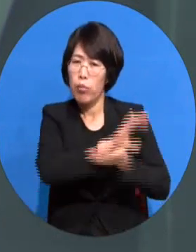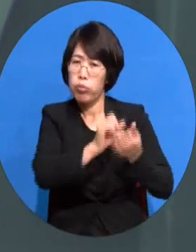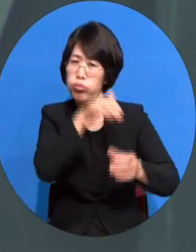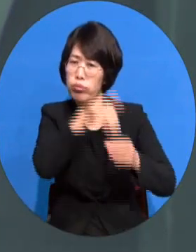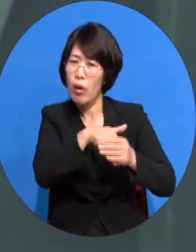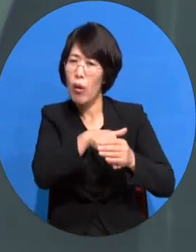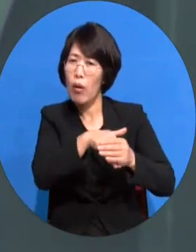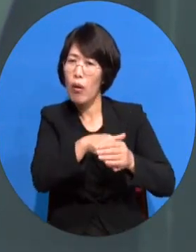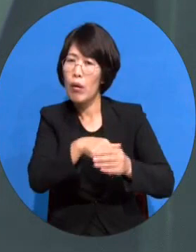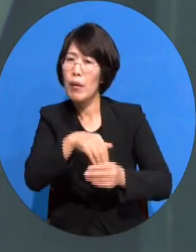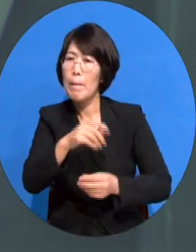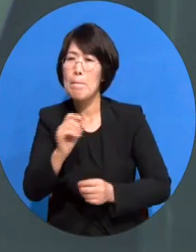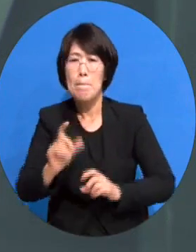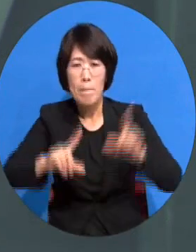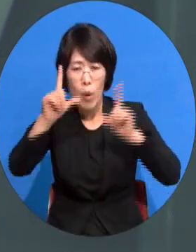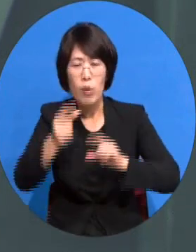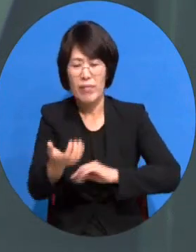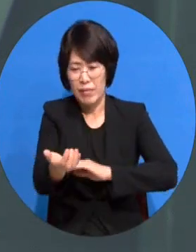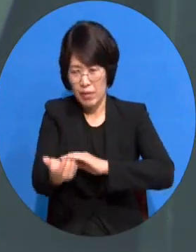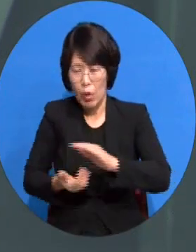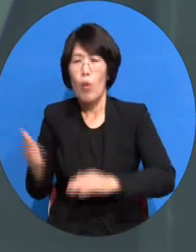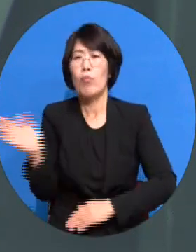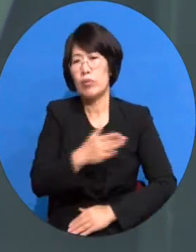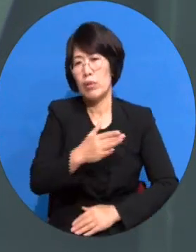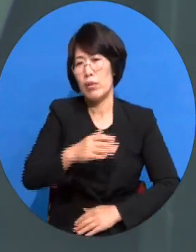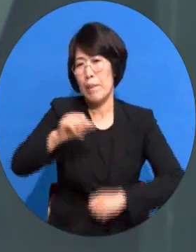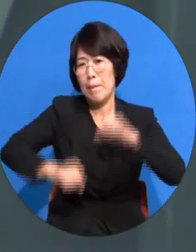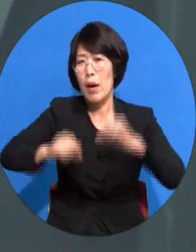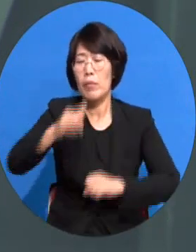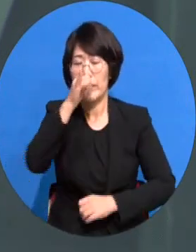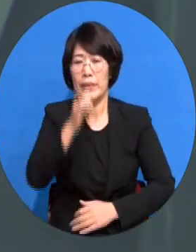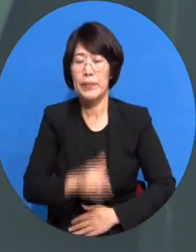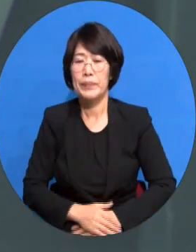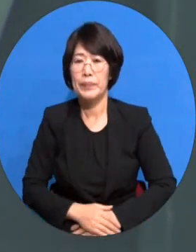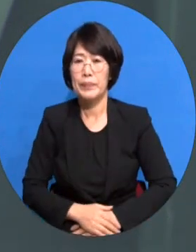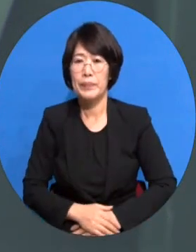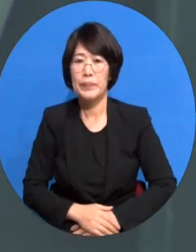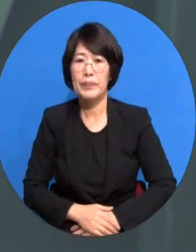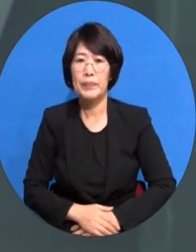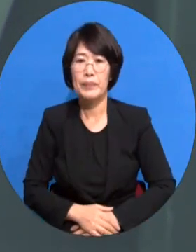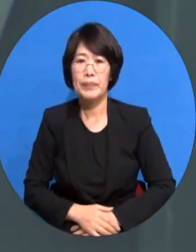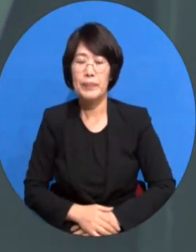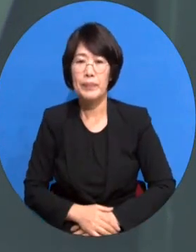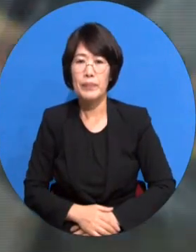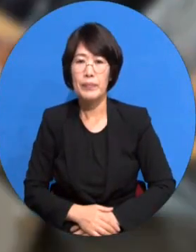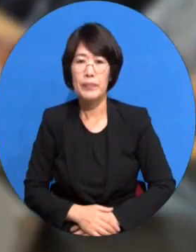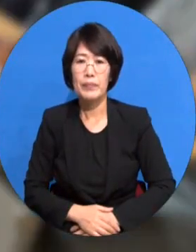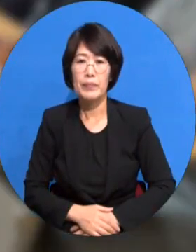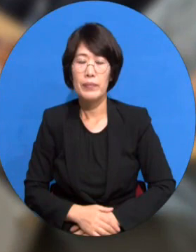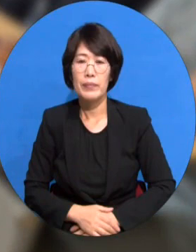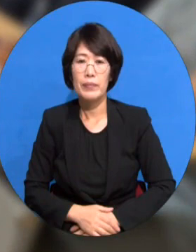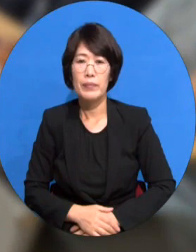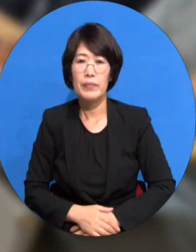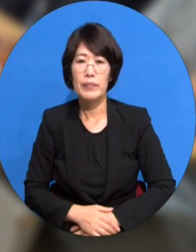선거의 씨앗은 선거 훨씬 이전부터 조짐이 있었습니다. 박종호 기자입니다.